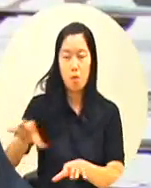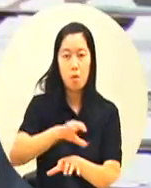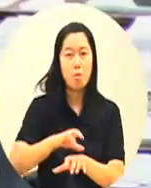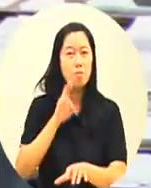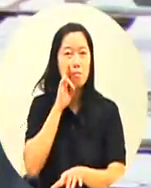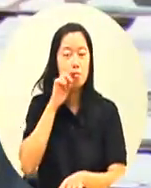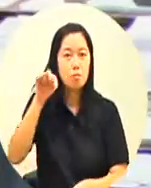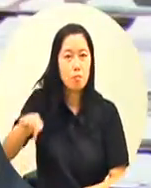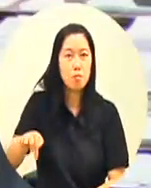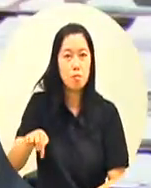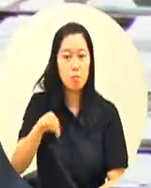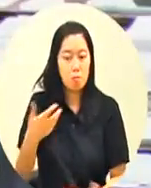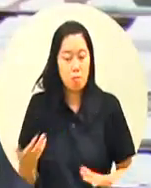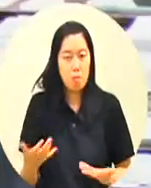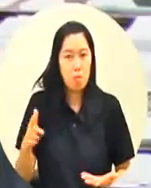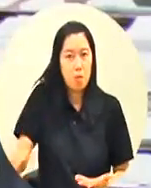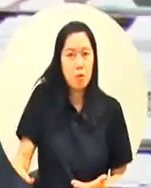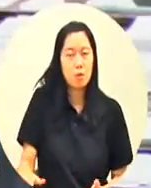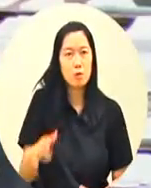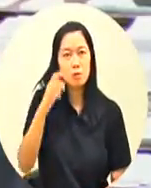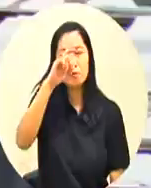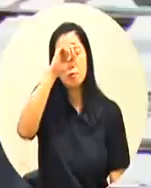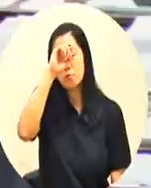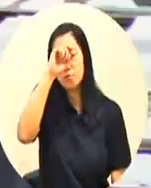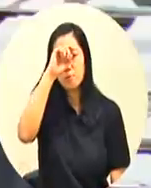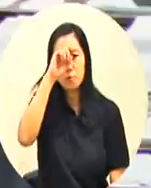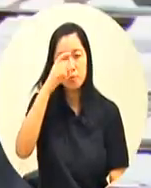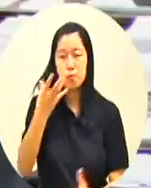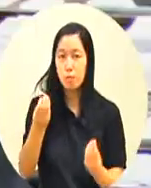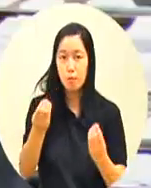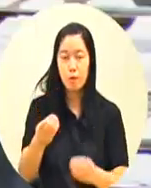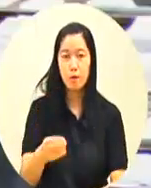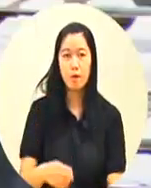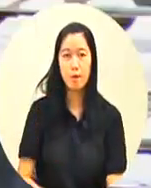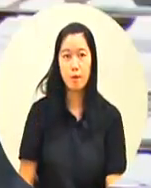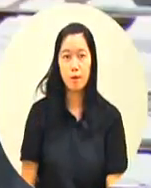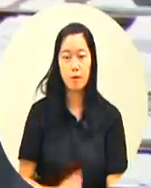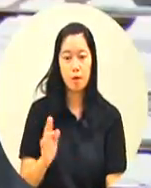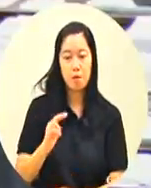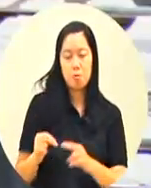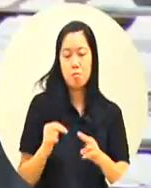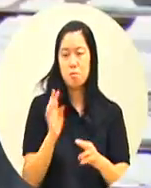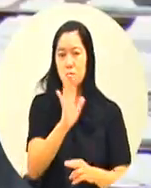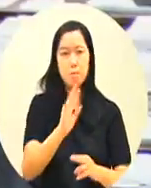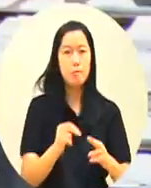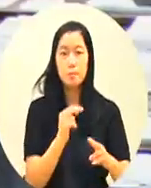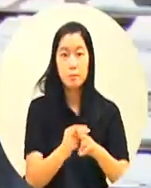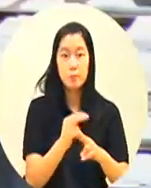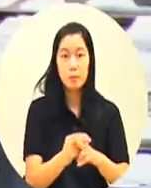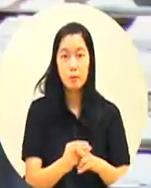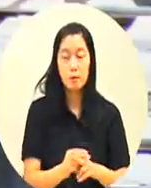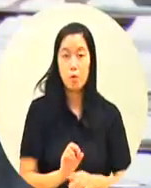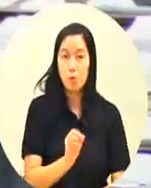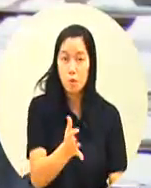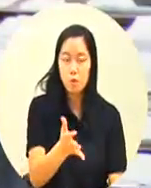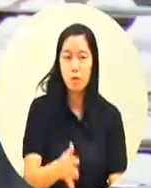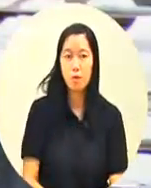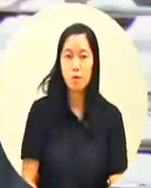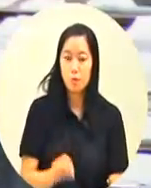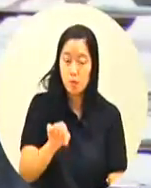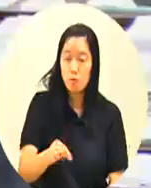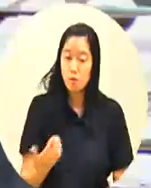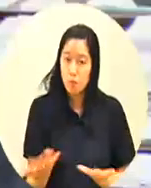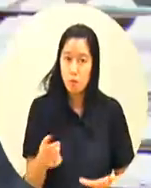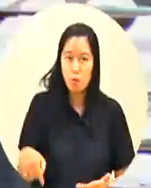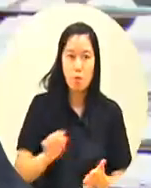实这个东西其实是遥遥无期，而且很多会有不信任感，就是说你其实这个东西就是